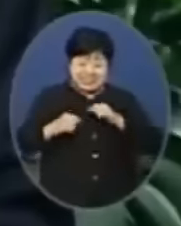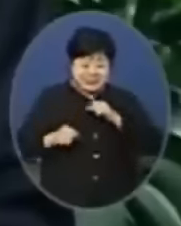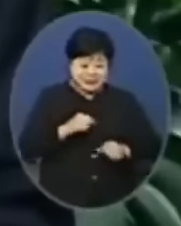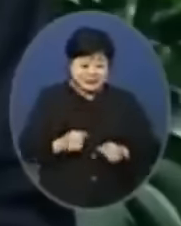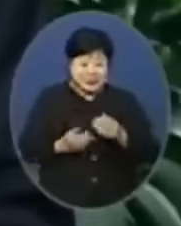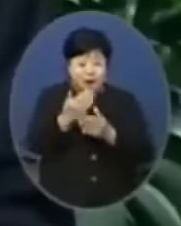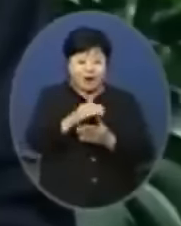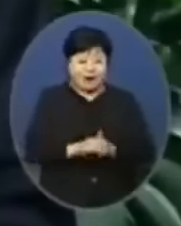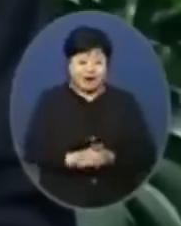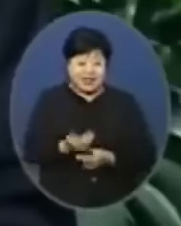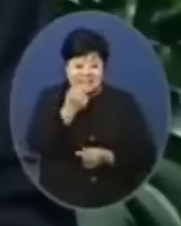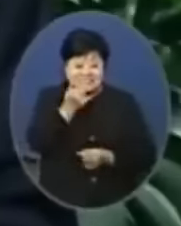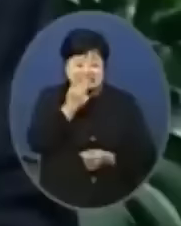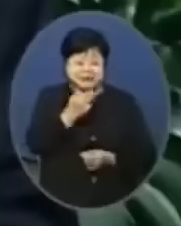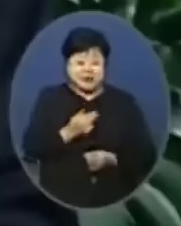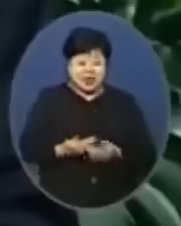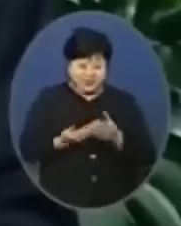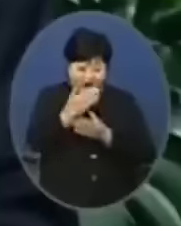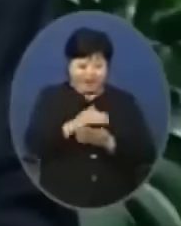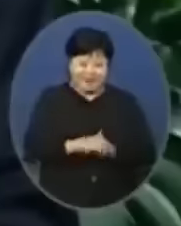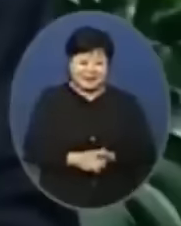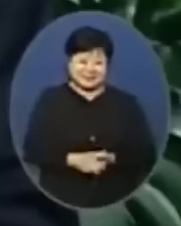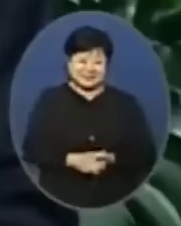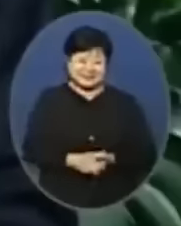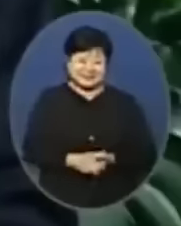것입니다. 생명의 역사가 일어나는 것입니다.